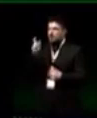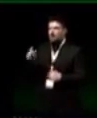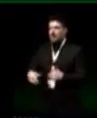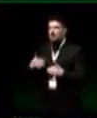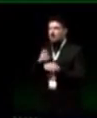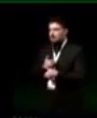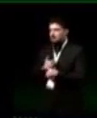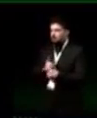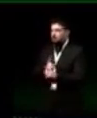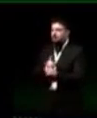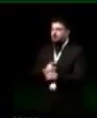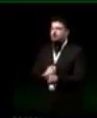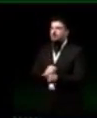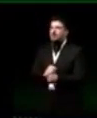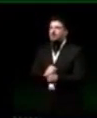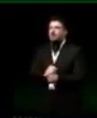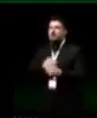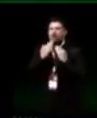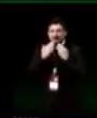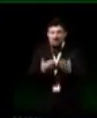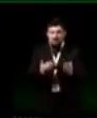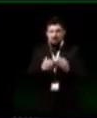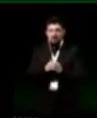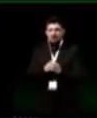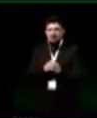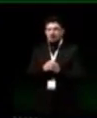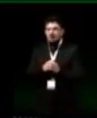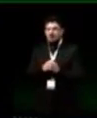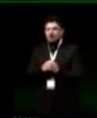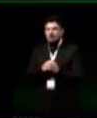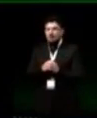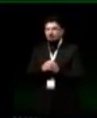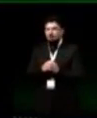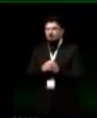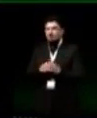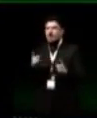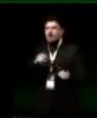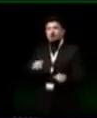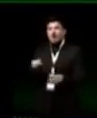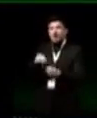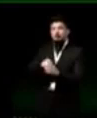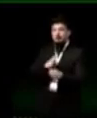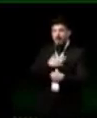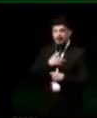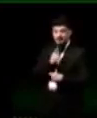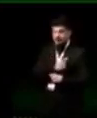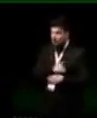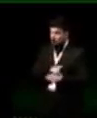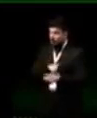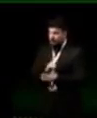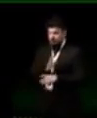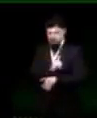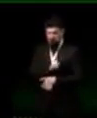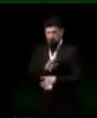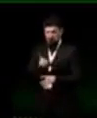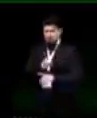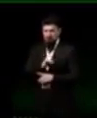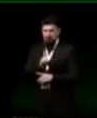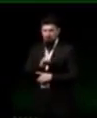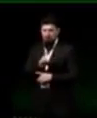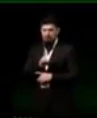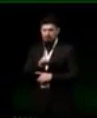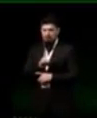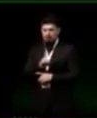gli siamo grati e siamo al suo fianco. Eppure questo partito non appartiene neanche al Presidente del Consiglio dei Ministri. E meno che